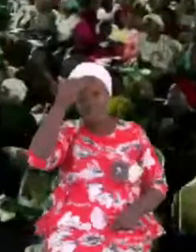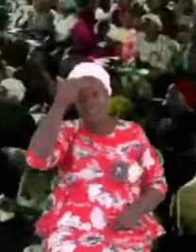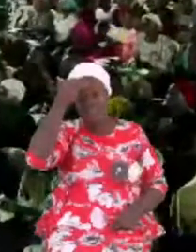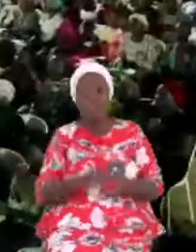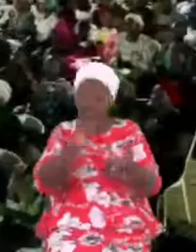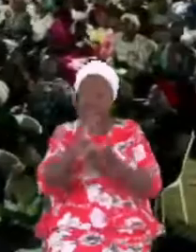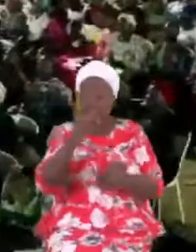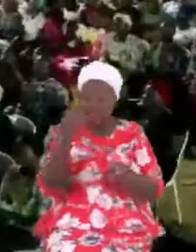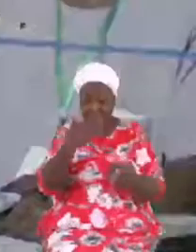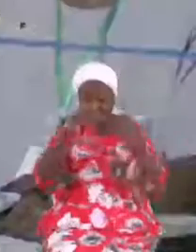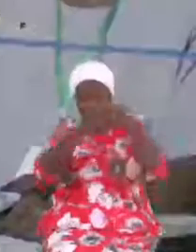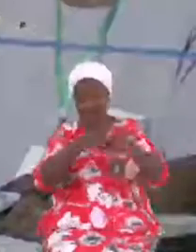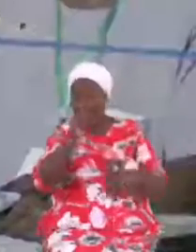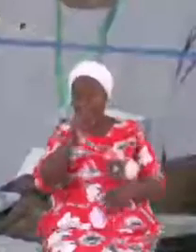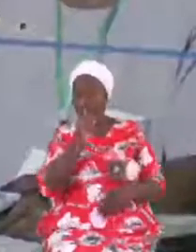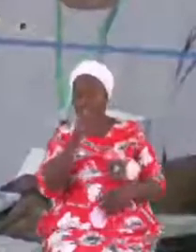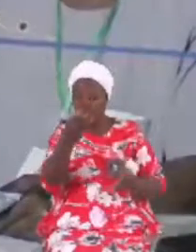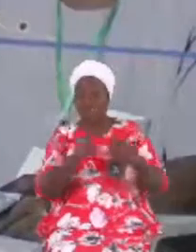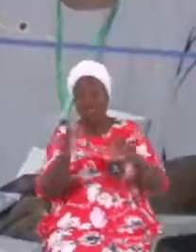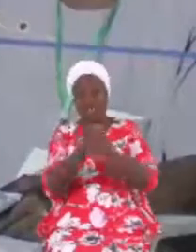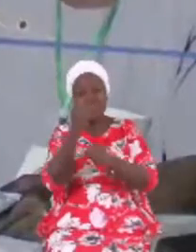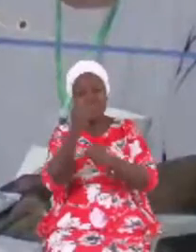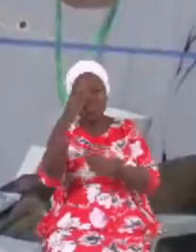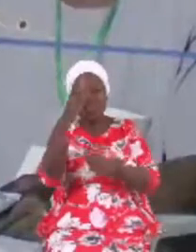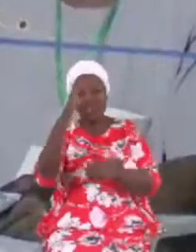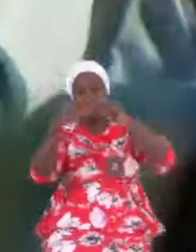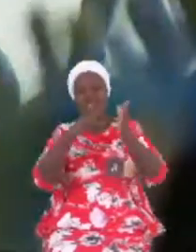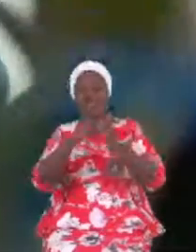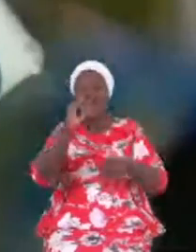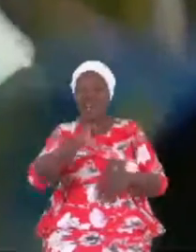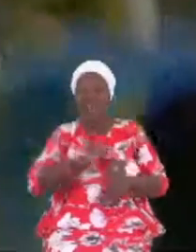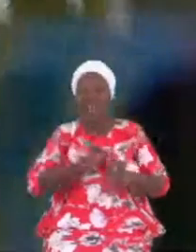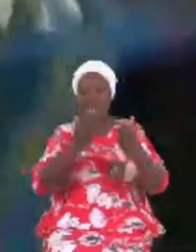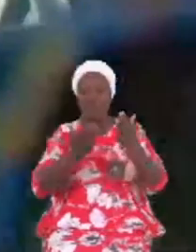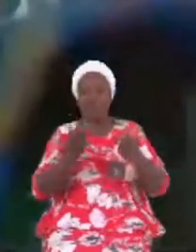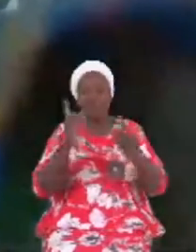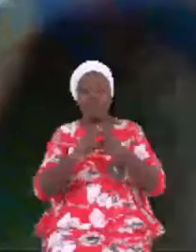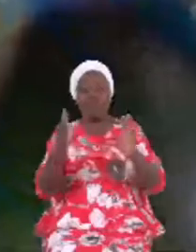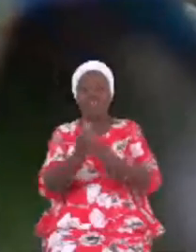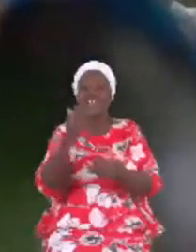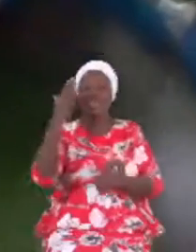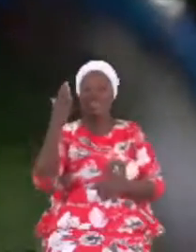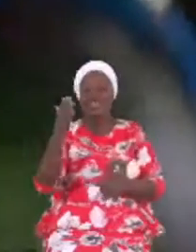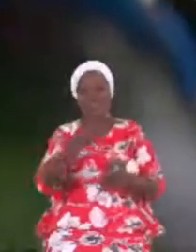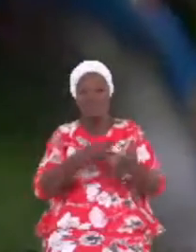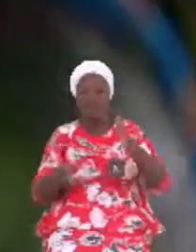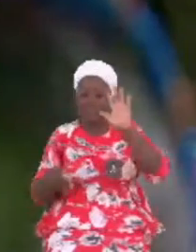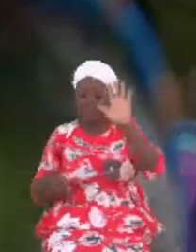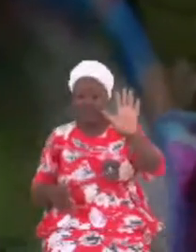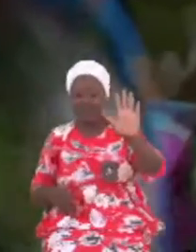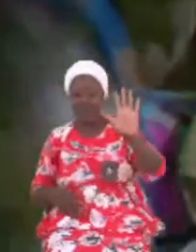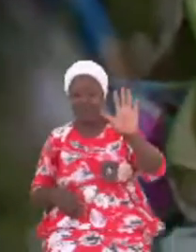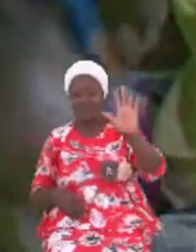je suis sûr, tu veux aller là-bas. Je veux aller là-bas. Verset 5. Verset 5. On